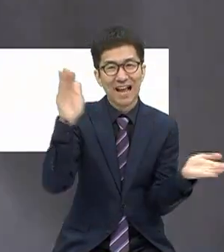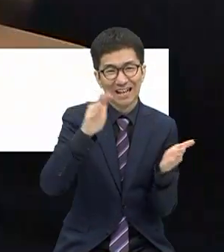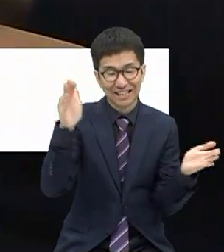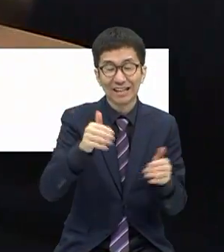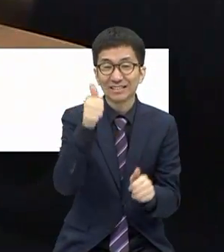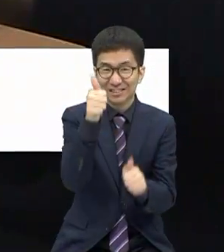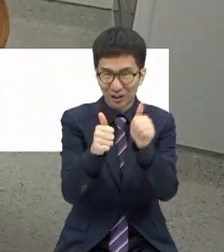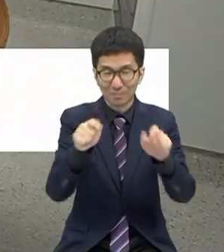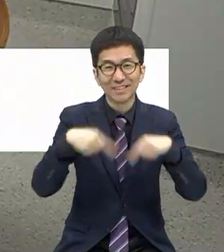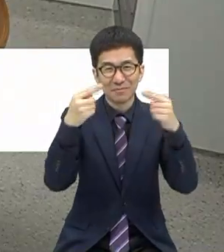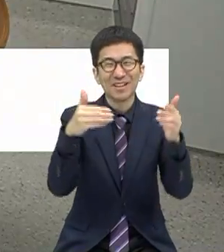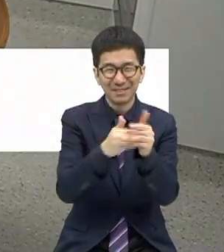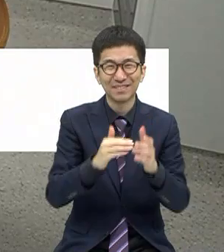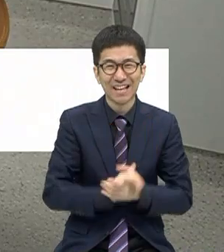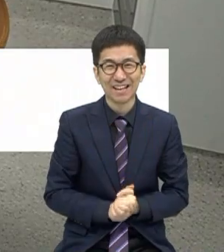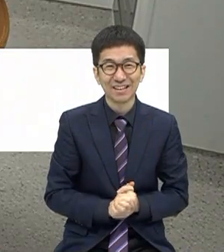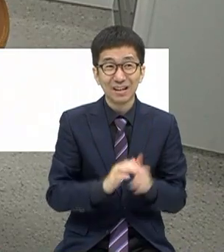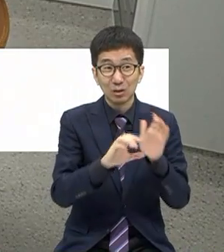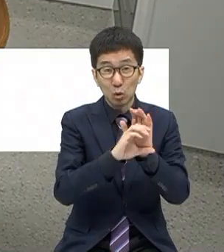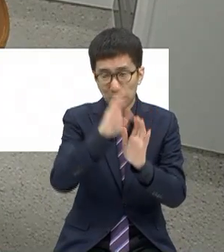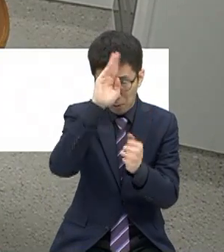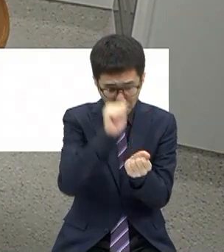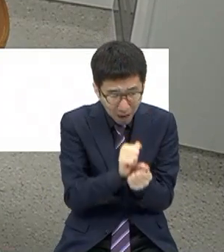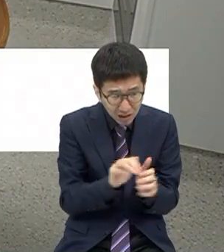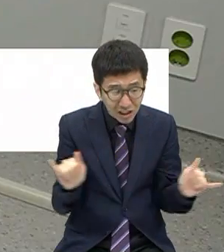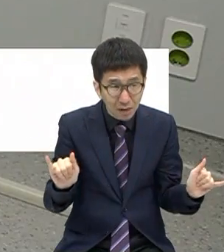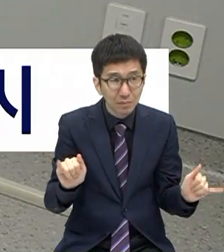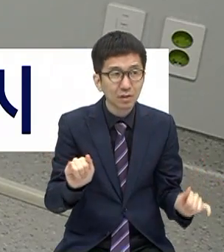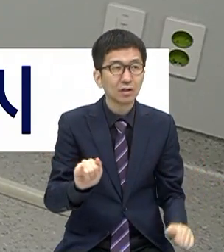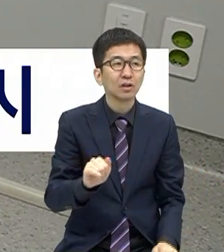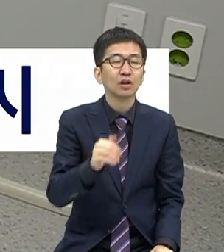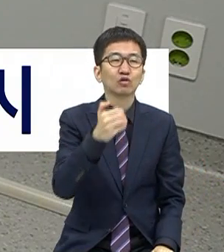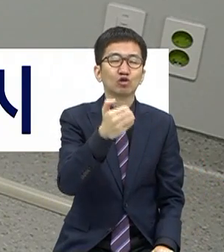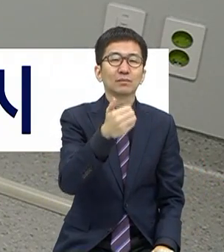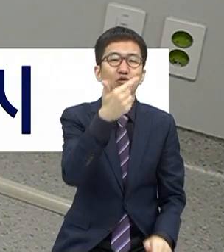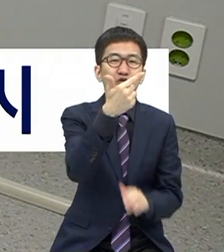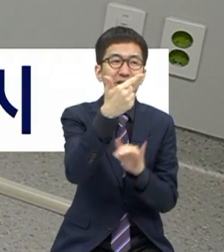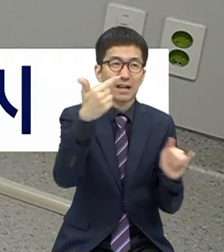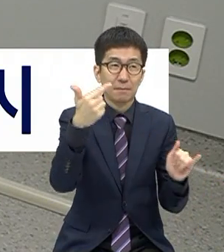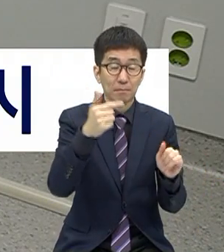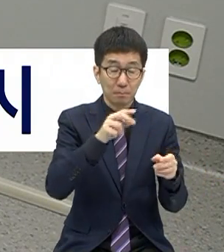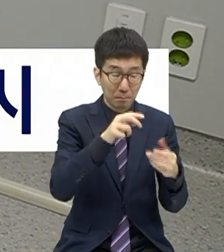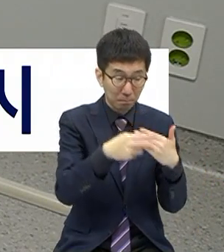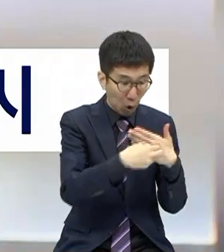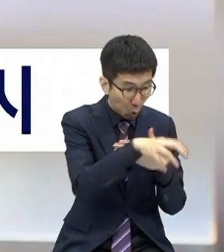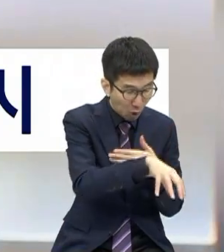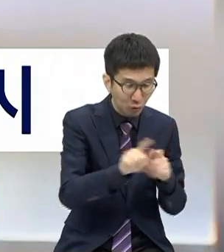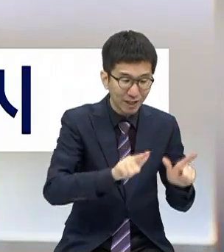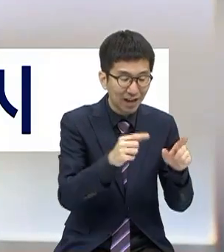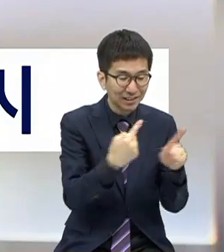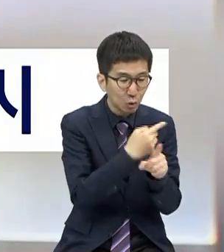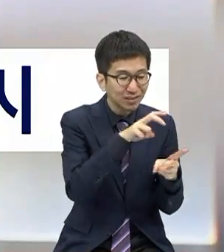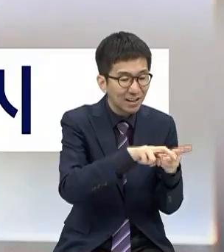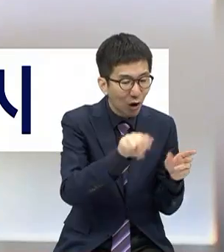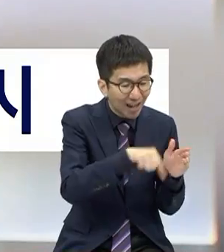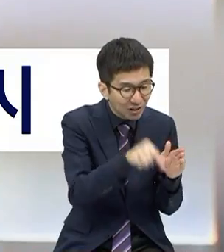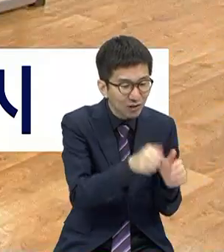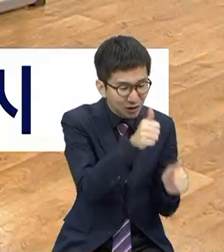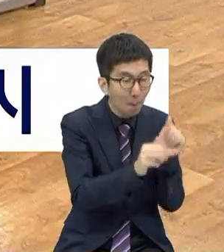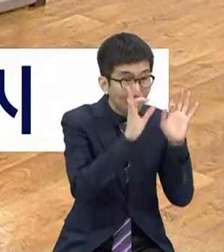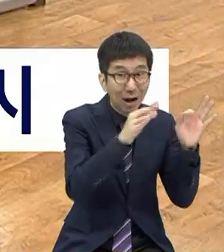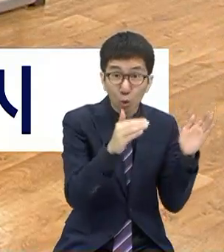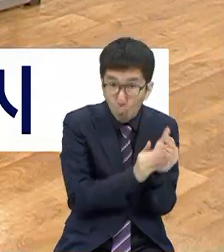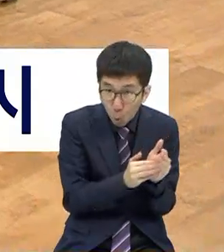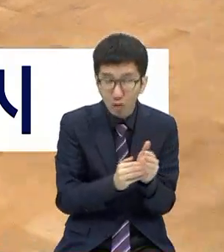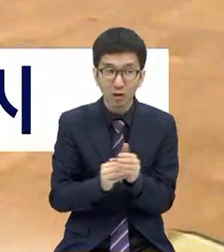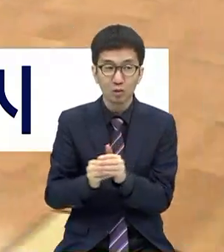수능을 치렀습니다. 코로나19 확진 수험생 96명은 병원과 생활치료센터에서, 밀접 접촉 등으로 격리